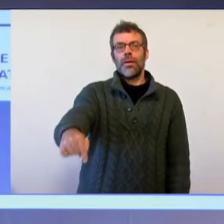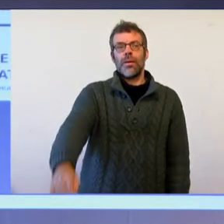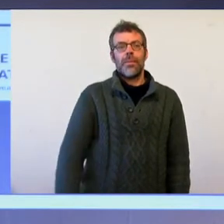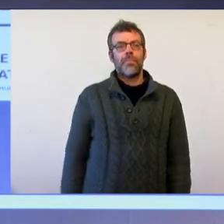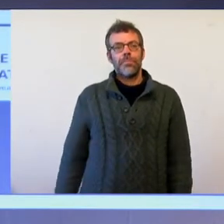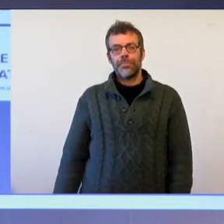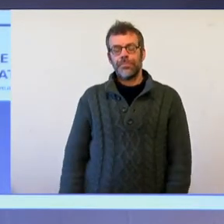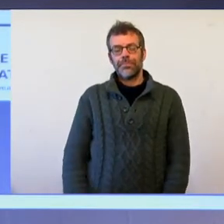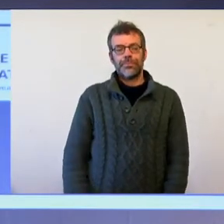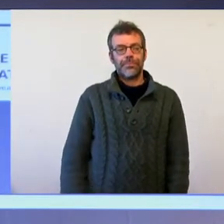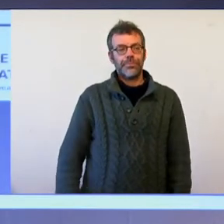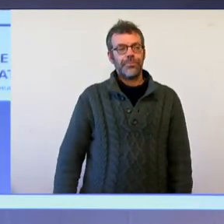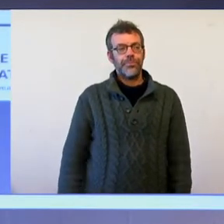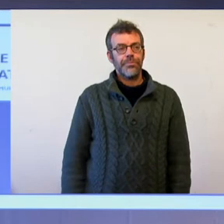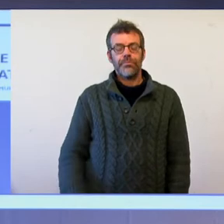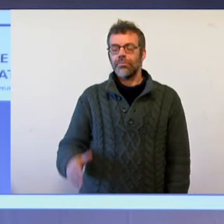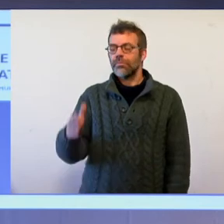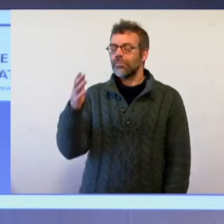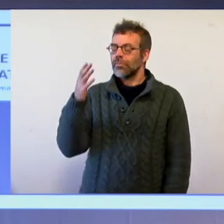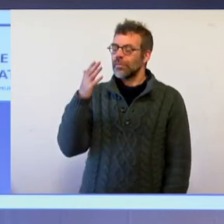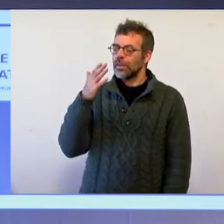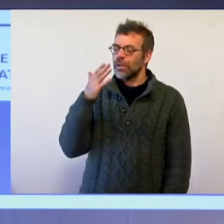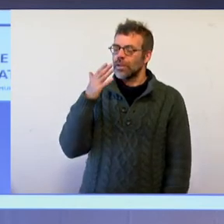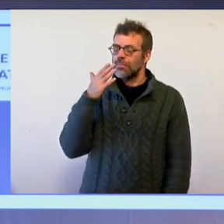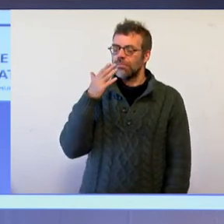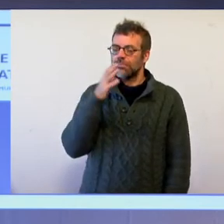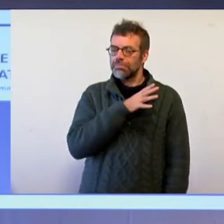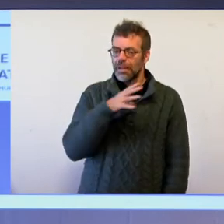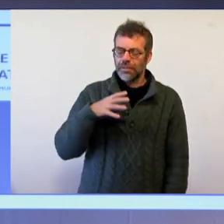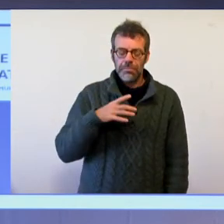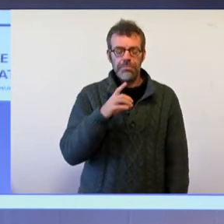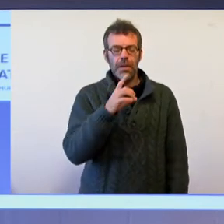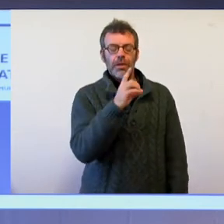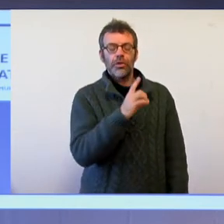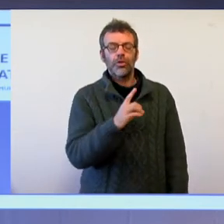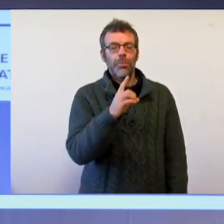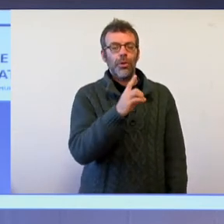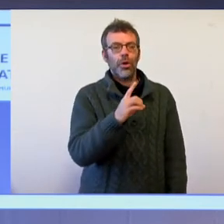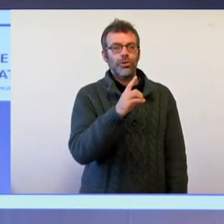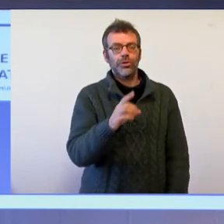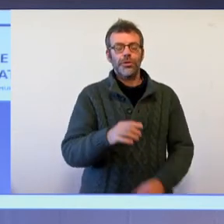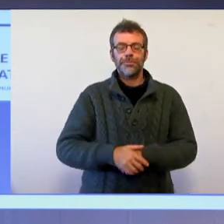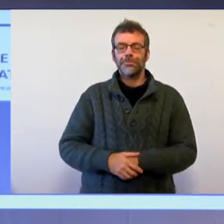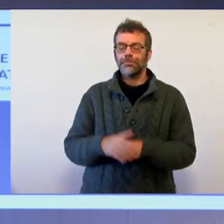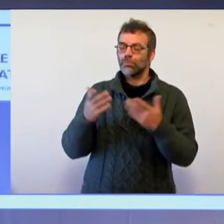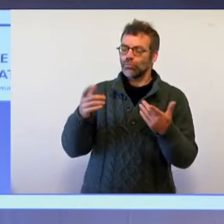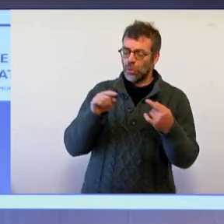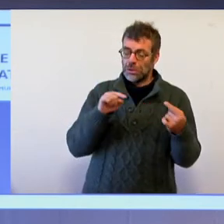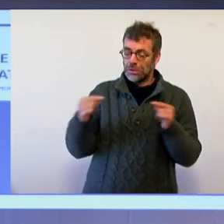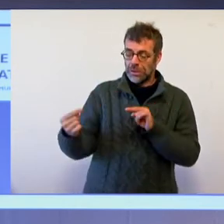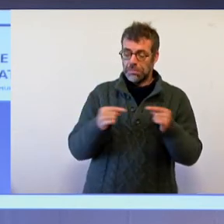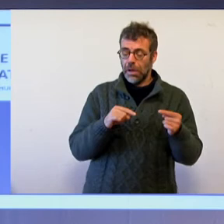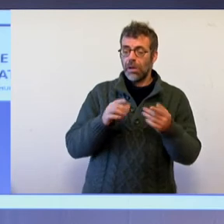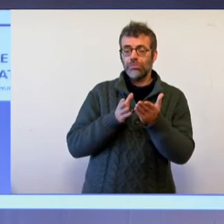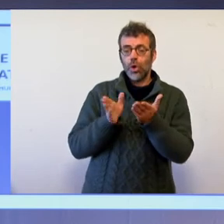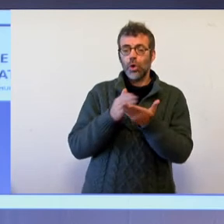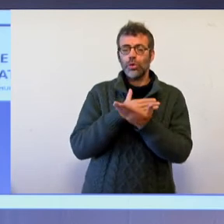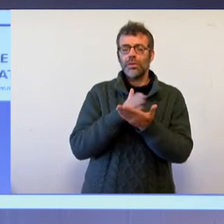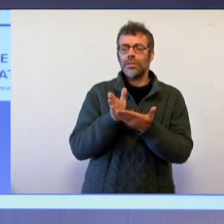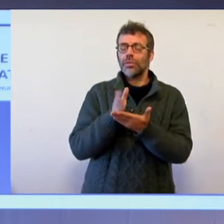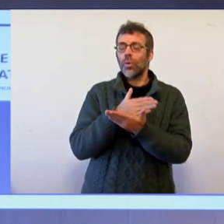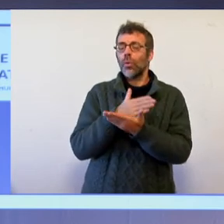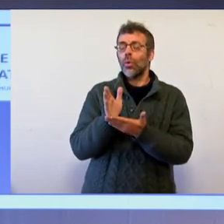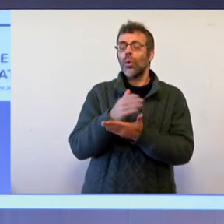Merci. Madame Dombrecoste, je voudrais clore ce débat d'orientation budgétaire. Je rappelle qu'il y aura